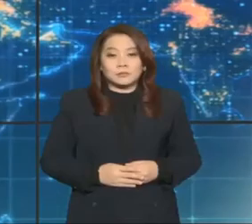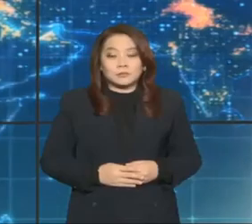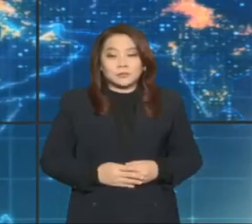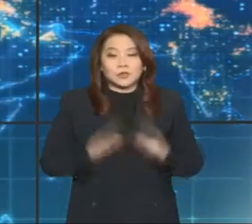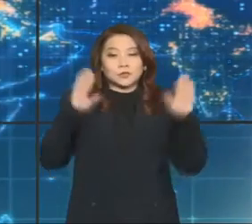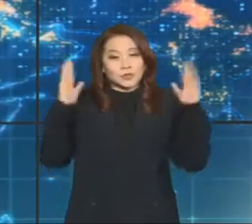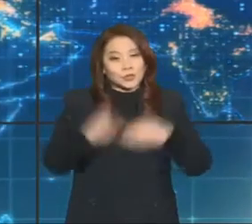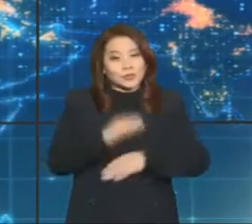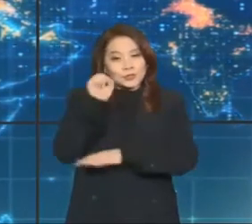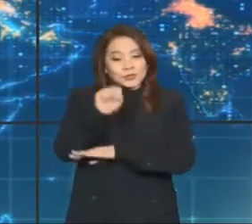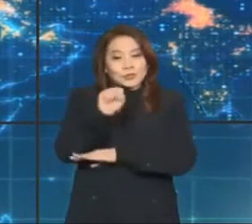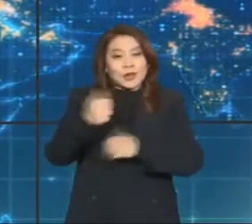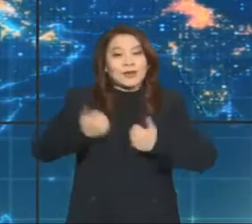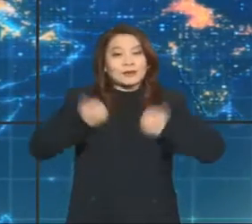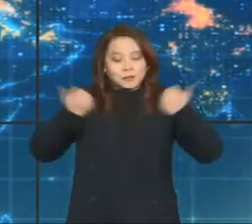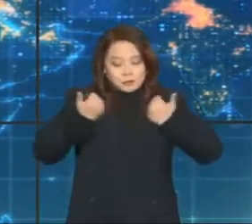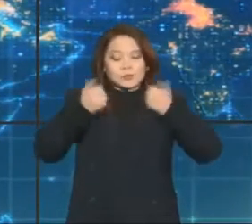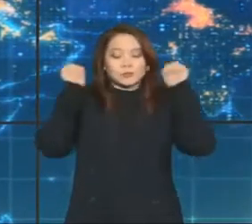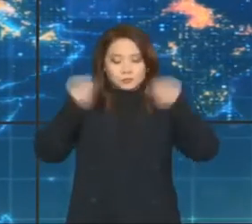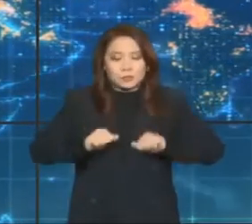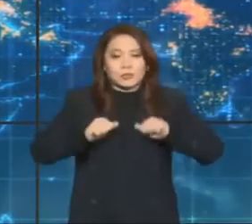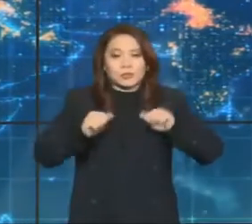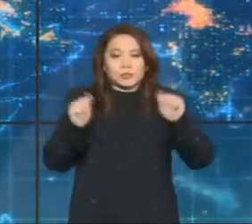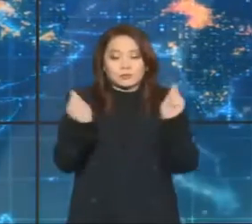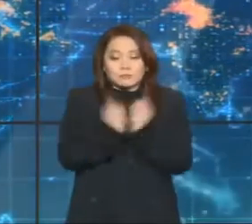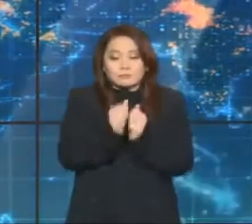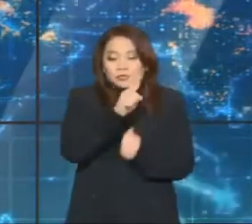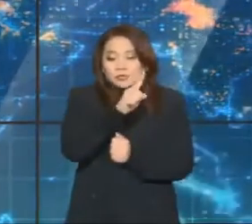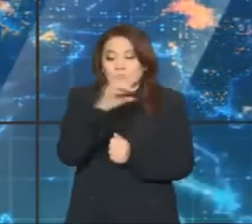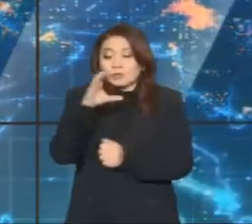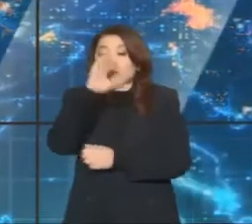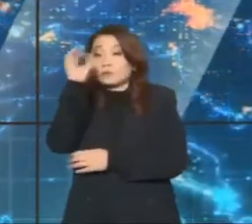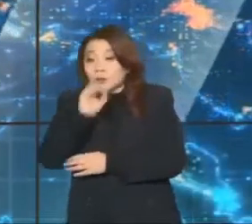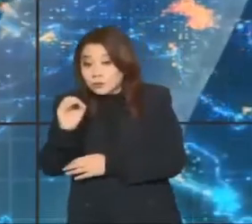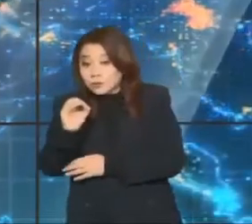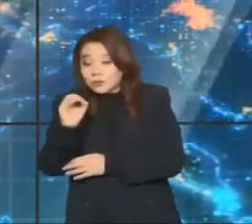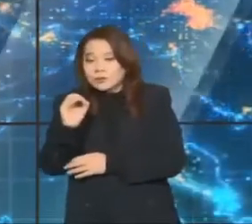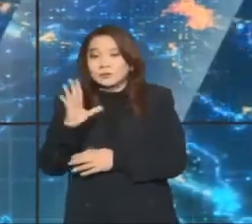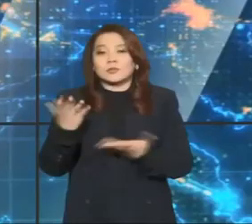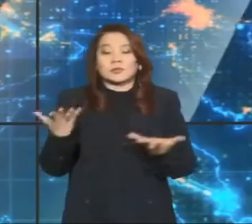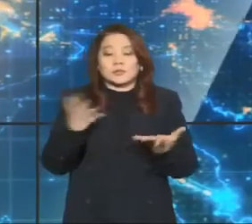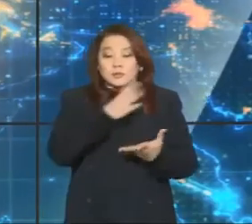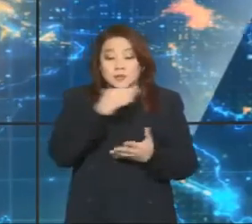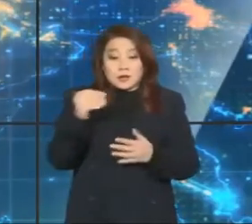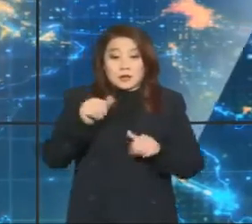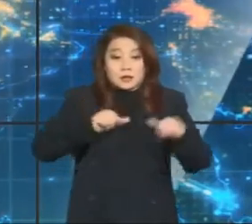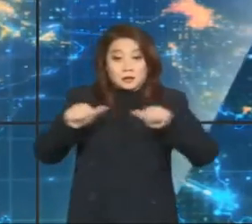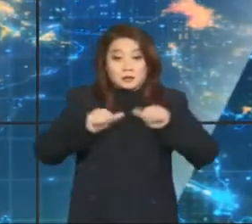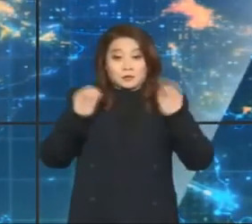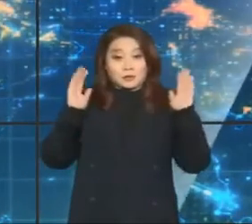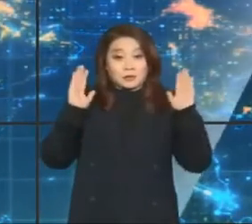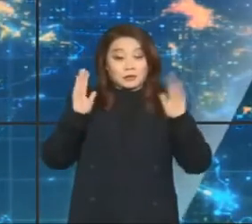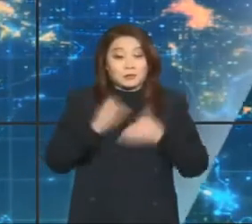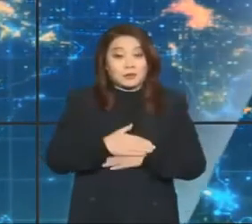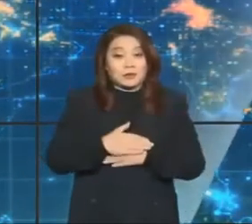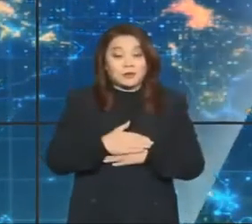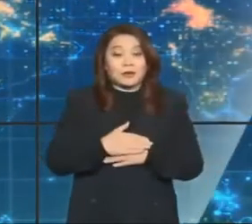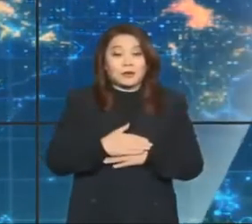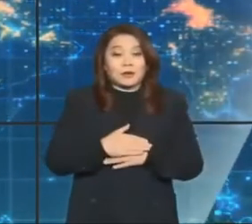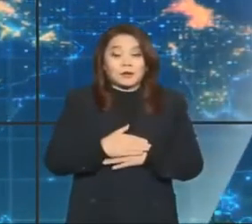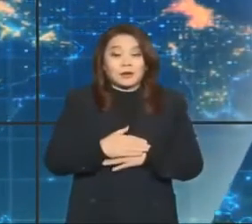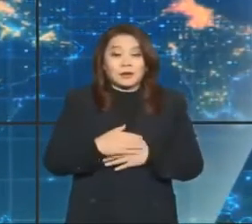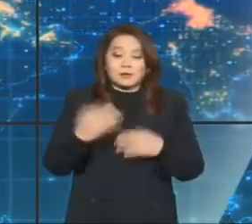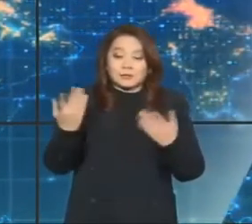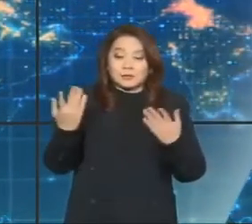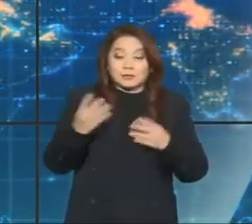Solat sunat Aidilfitri tahun ini dibenarkan dengan kapasiti 100%. Selain aktiviti takbir hari raya di masjid,